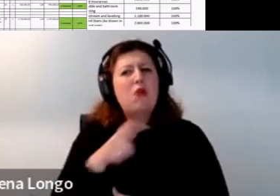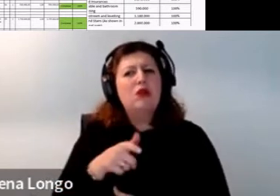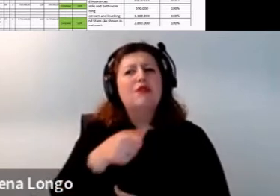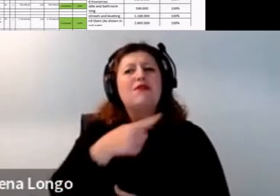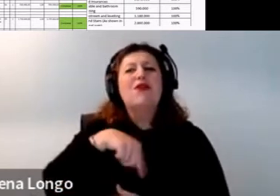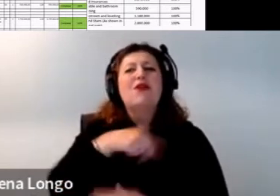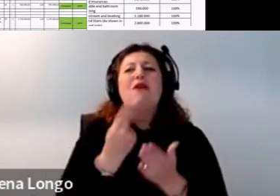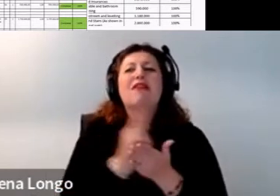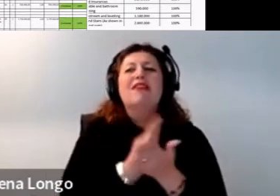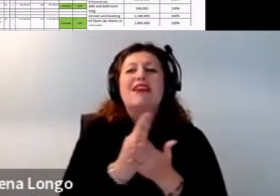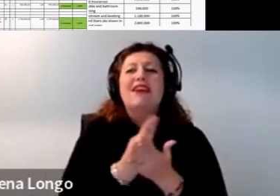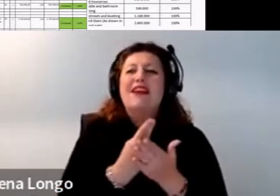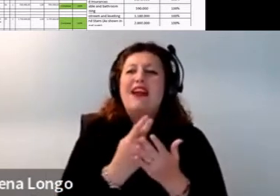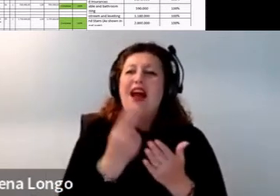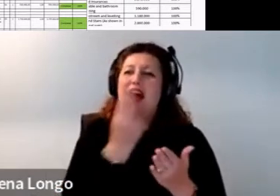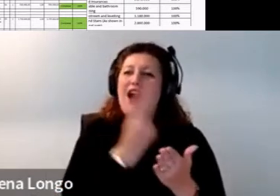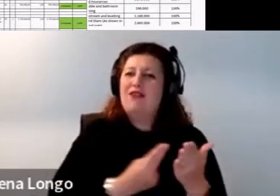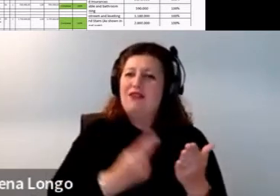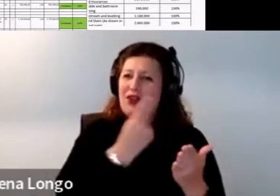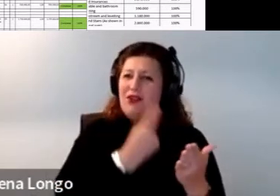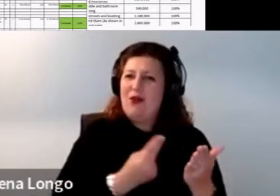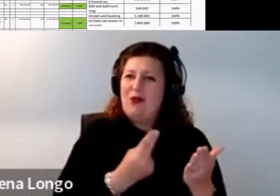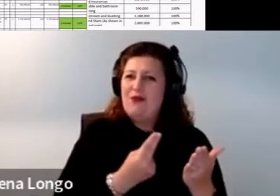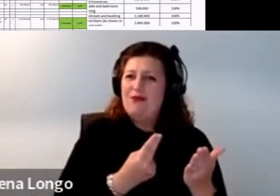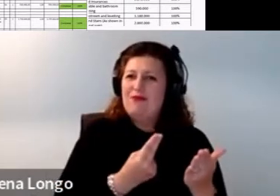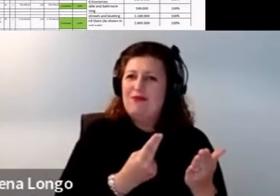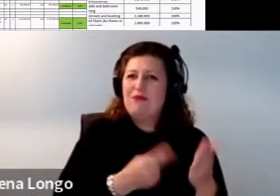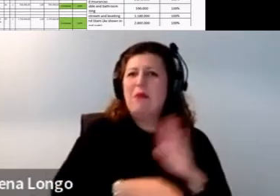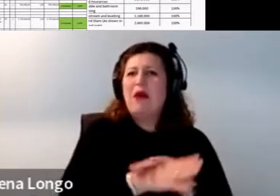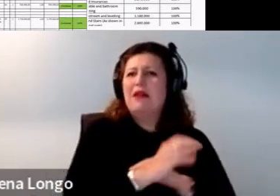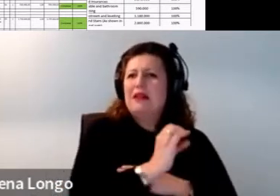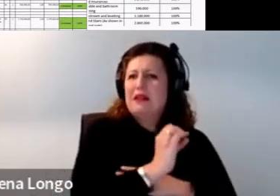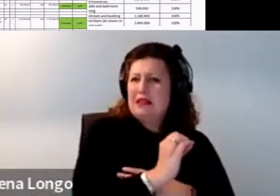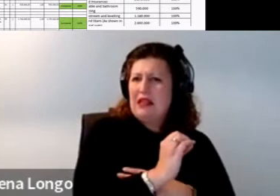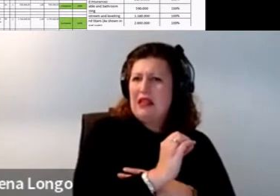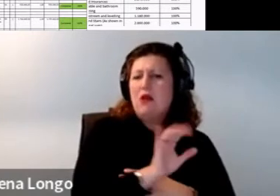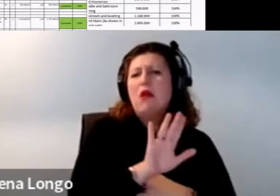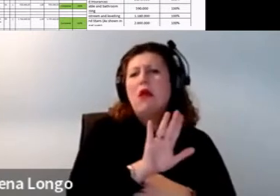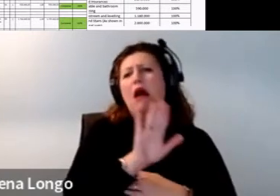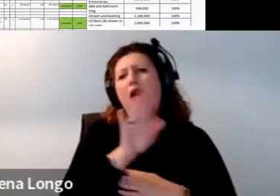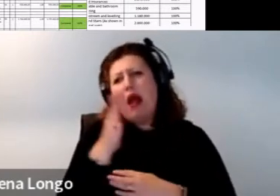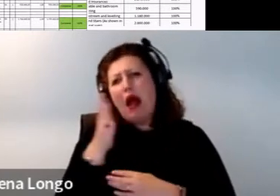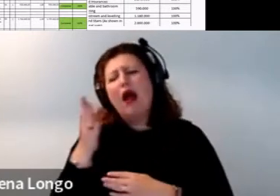casi li abbiamo fatti noi, da zero. In altri casi c'erano stati dati.